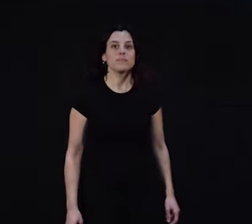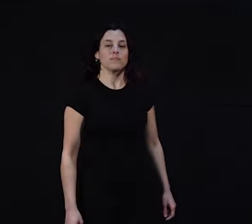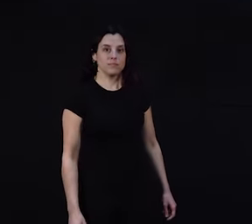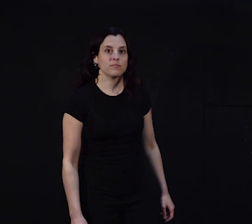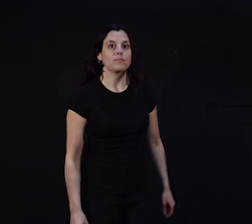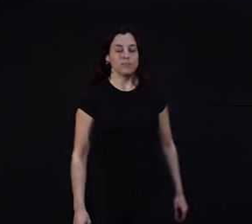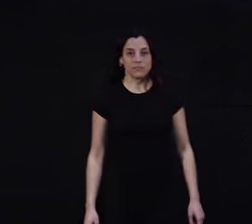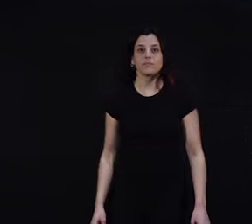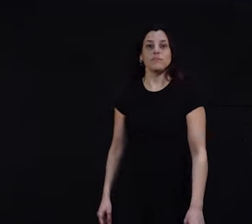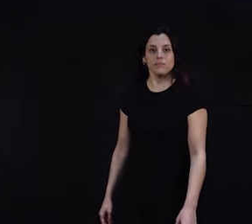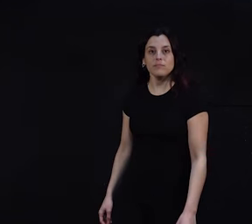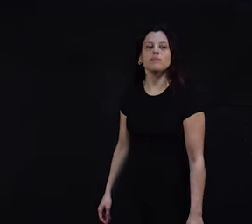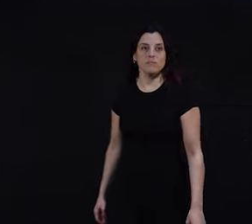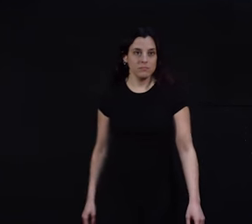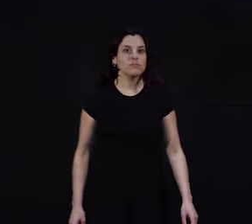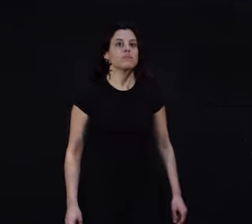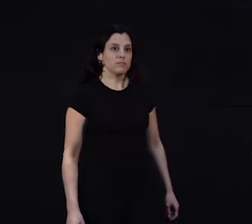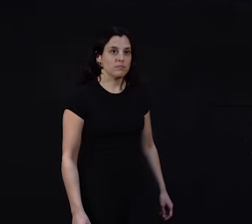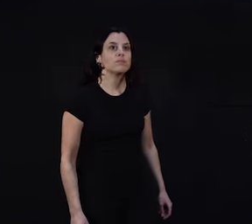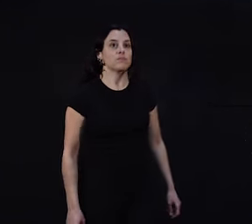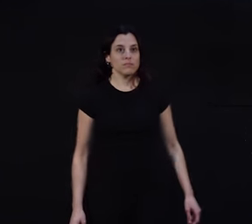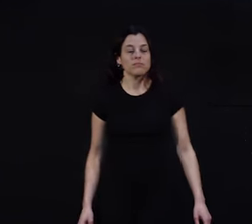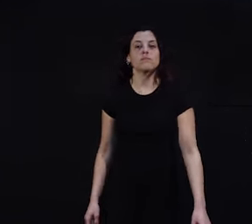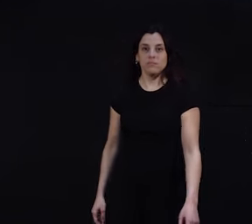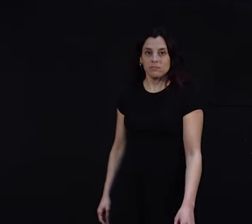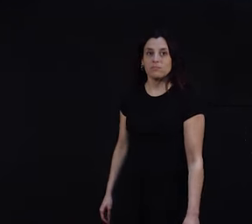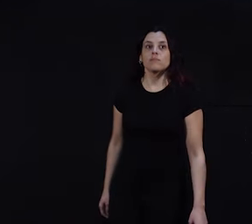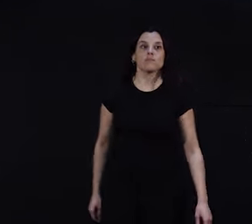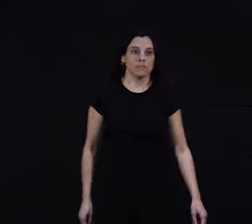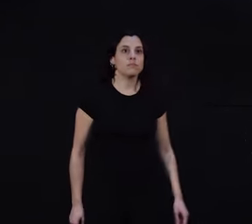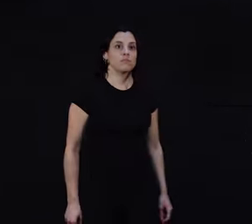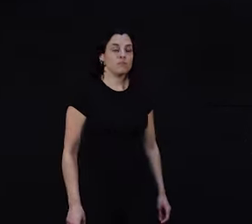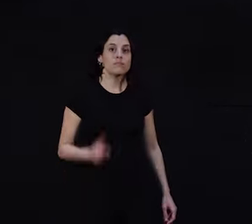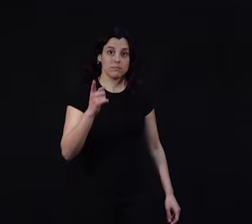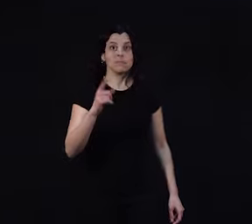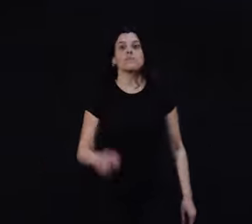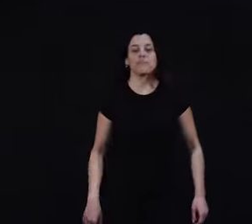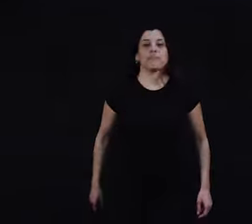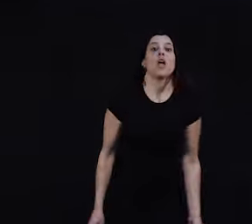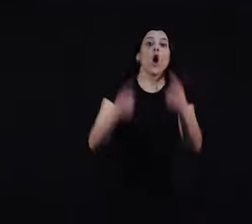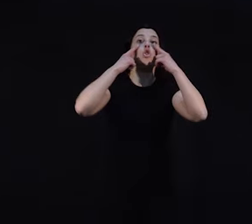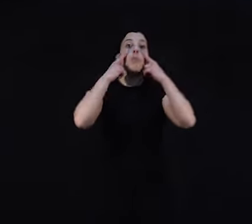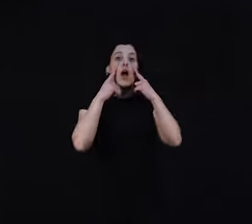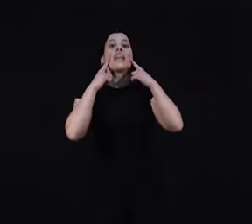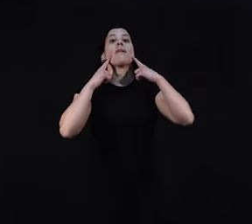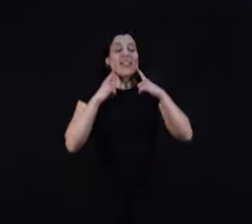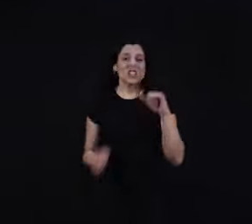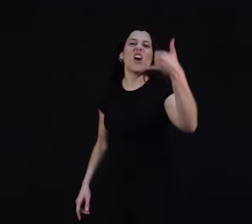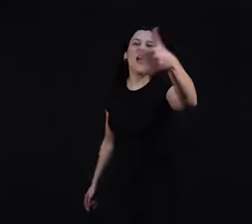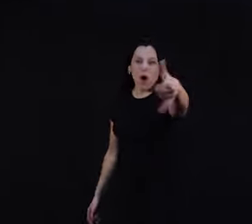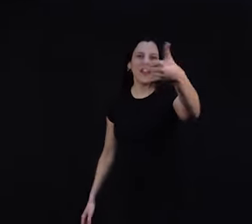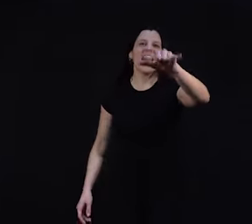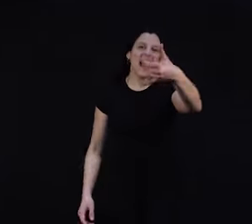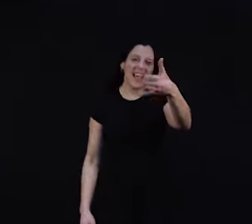Encara hi ha algú que creu que és correcte tractar-me com si jo fos un objecte. Per mi la pilota i per tu aquesta nina. Tu plores mentre